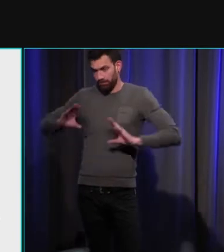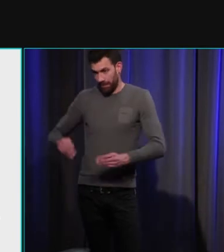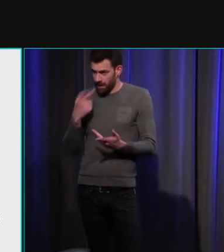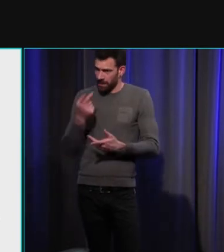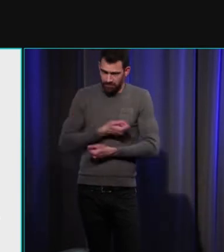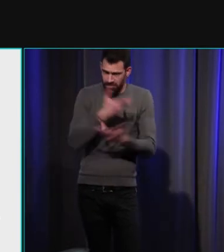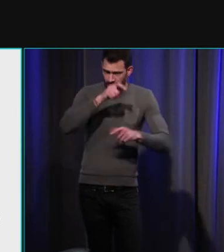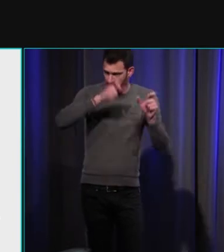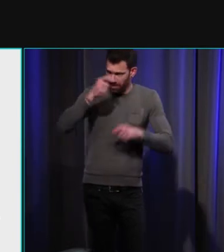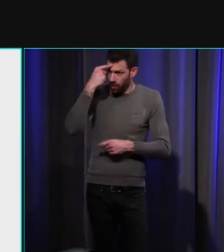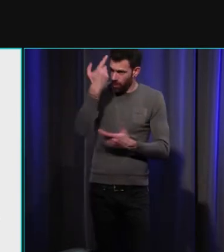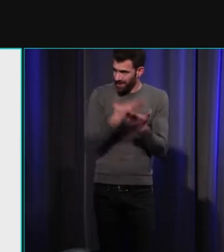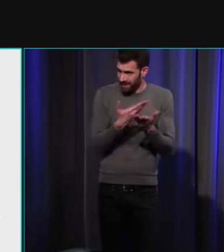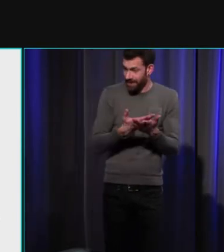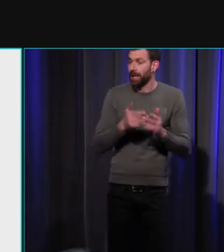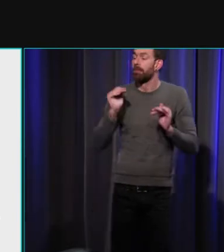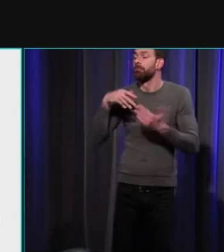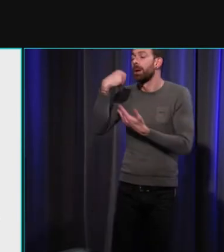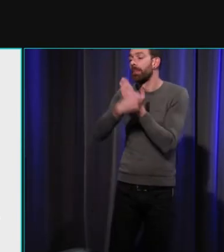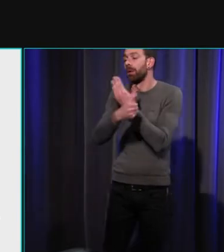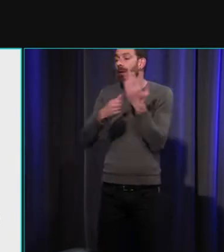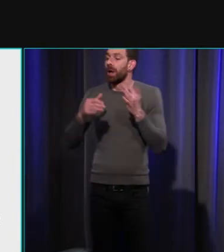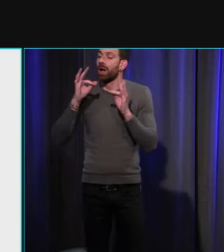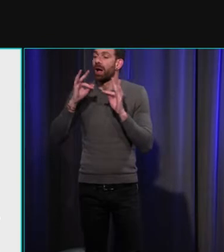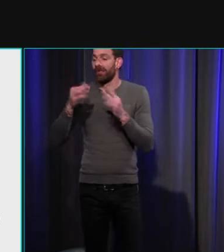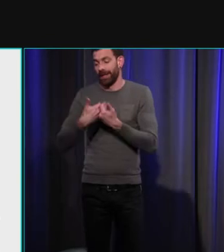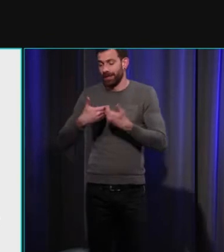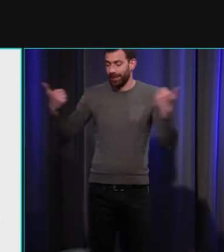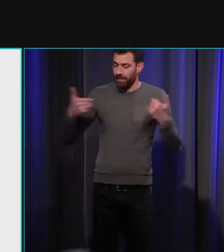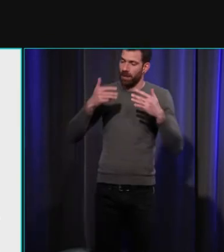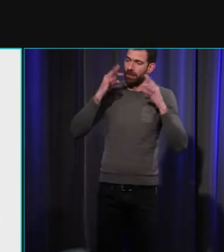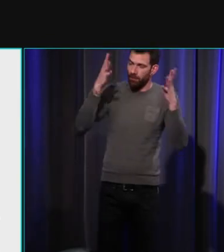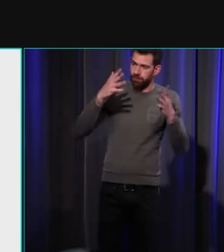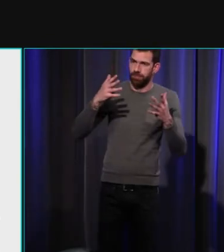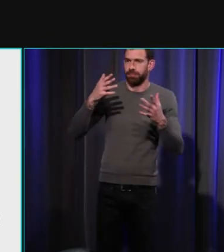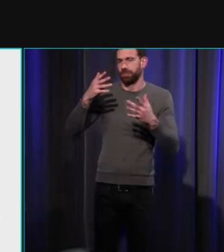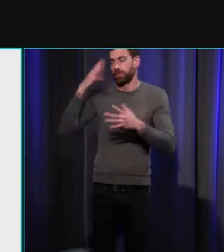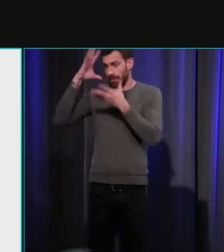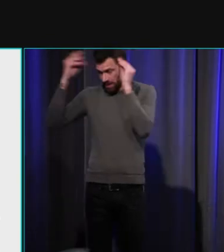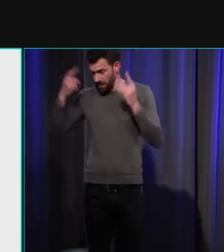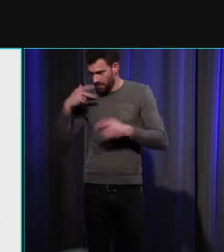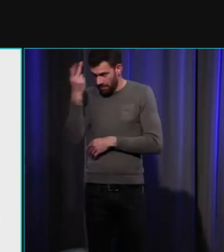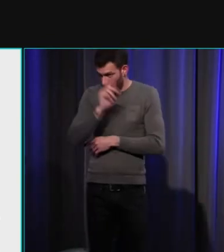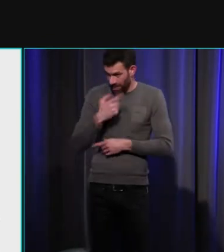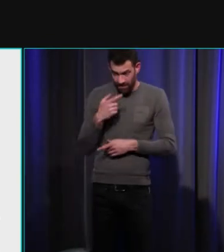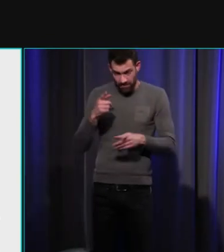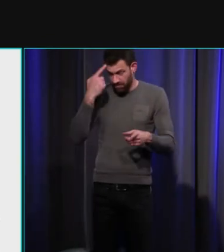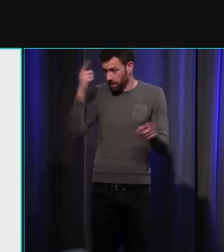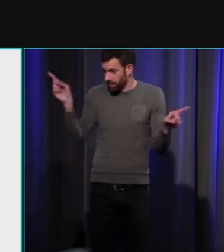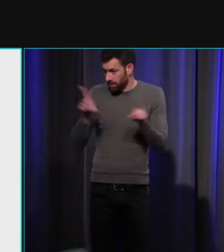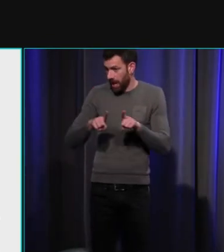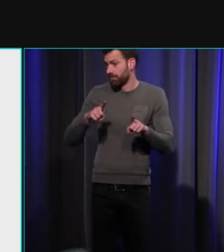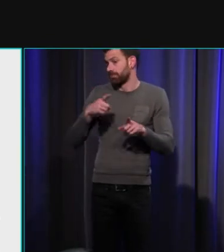de même que ils n'ont pas compris l'évangile dans la séparation du temporel et du spirituel il pense très souvent aussi que comme dans l'ancien testament la rétribution